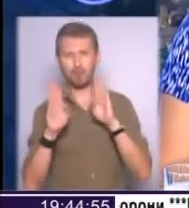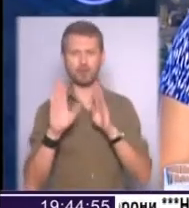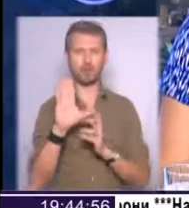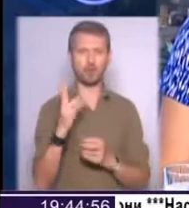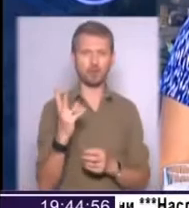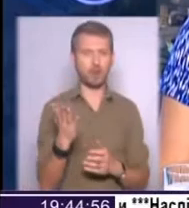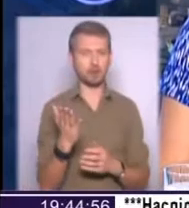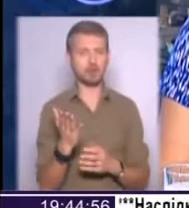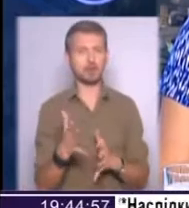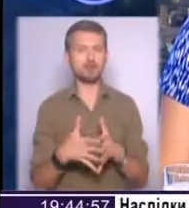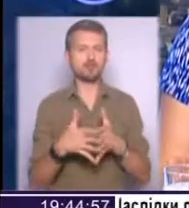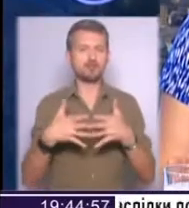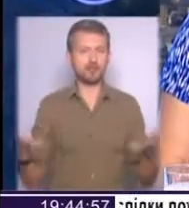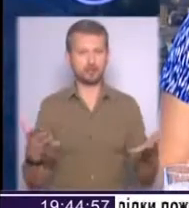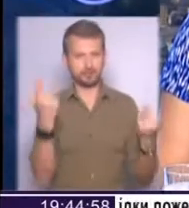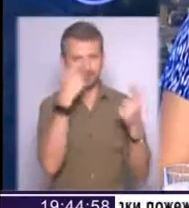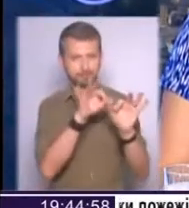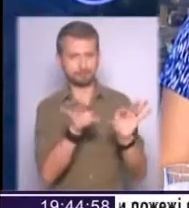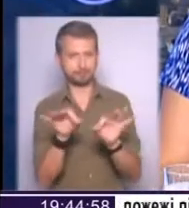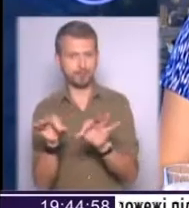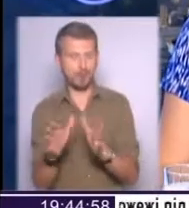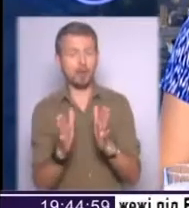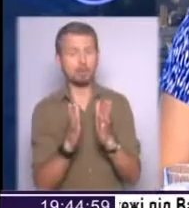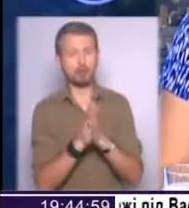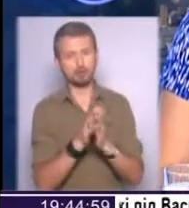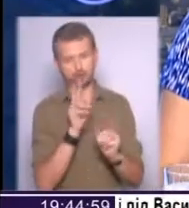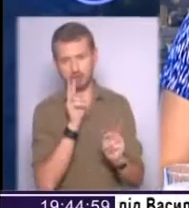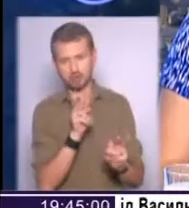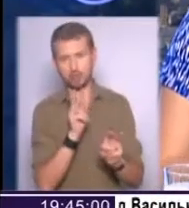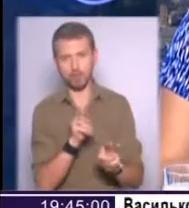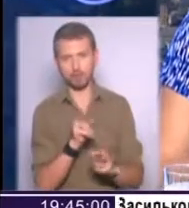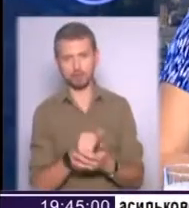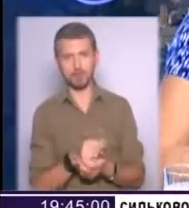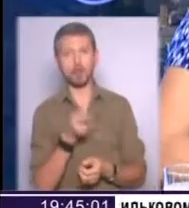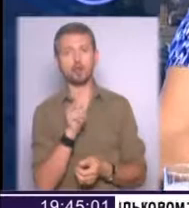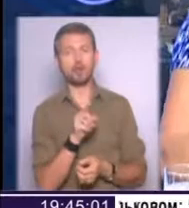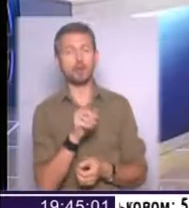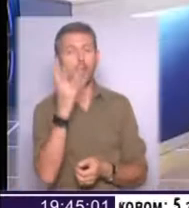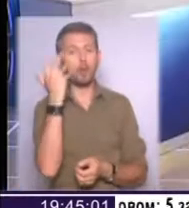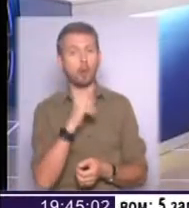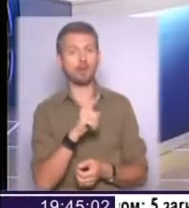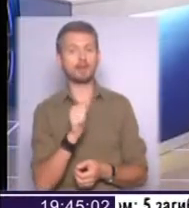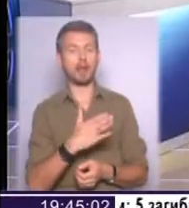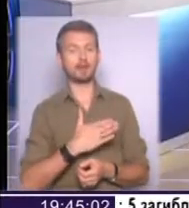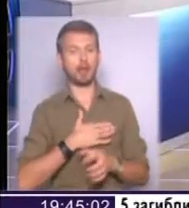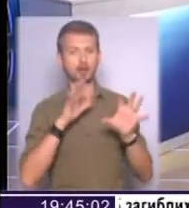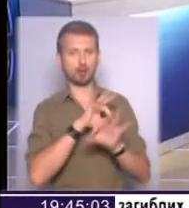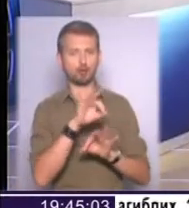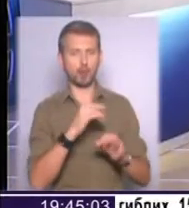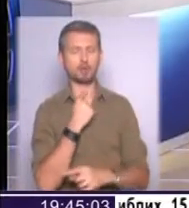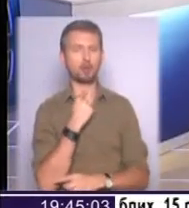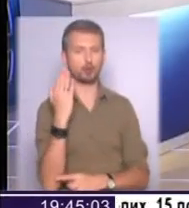якомога ширше представлення. Тому прошу, будь ласка, слідкувати тоді, коли за наш законопроект проголосують